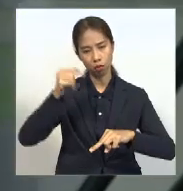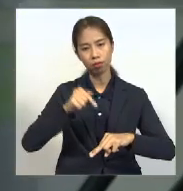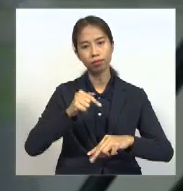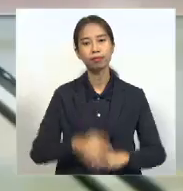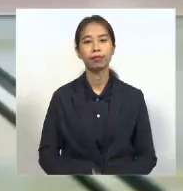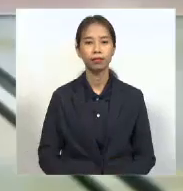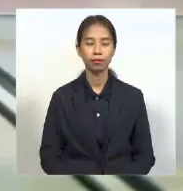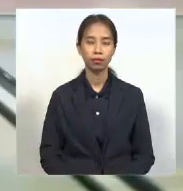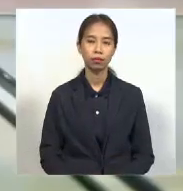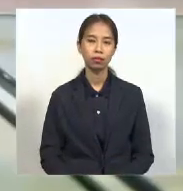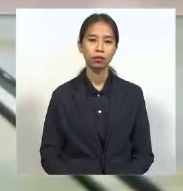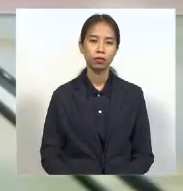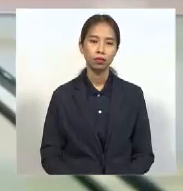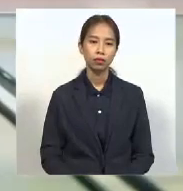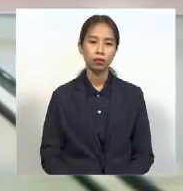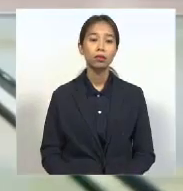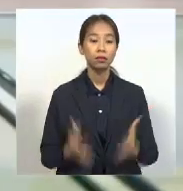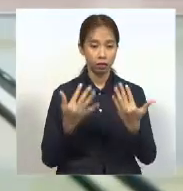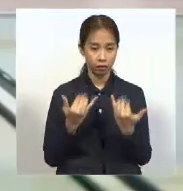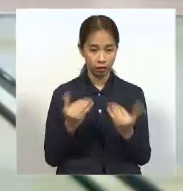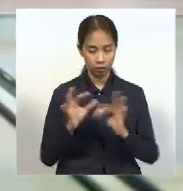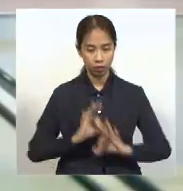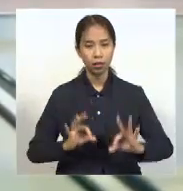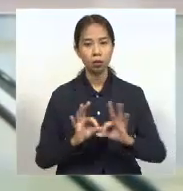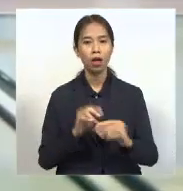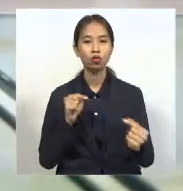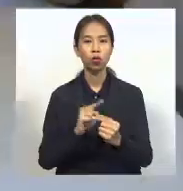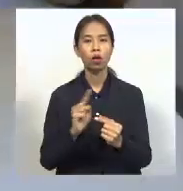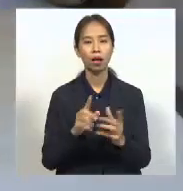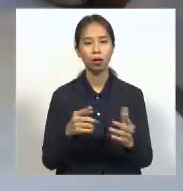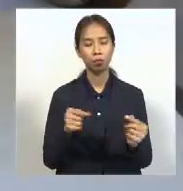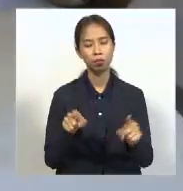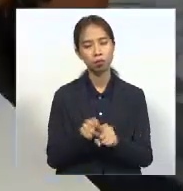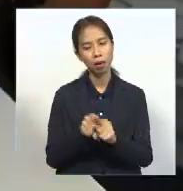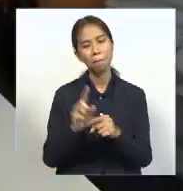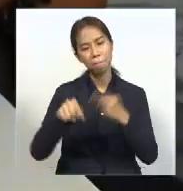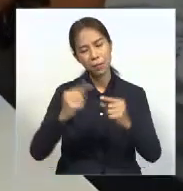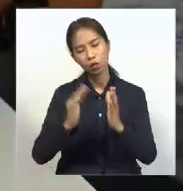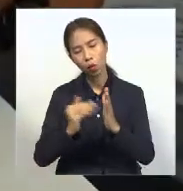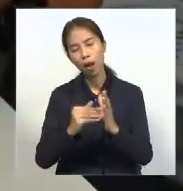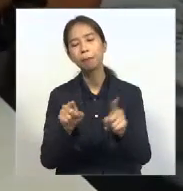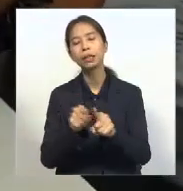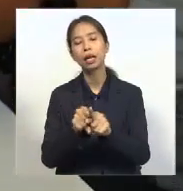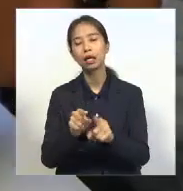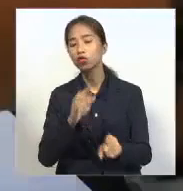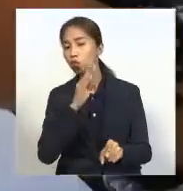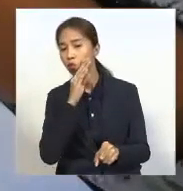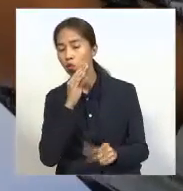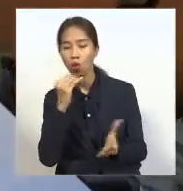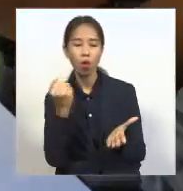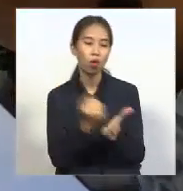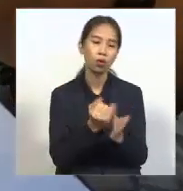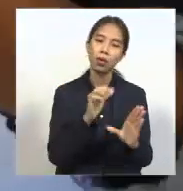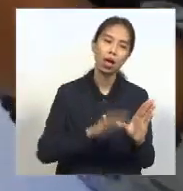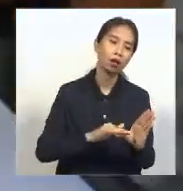กต้องอันนี้เนี่ยรวมไปถึงคนที่จะไปธุระปะปังที่3จังหวัดชายแดนภาคใต้ด้วยเพราะว่าถ้าไม่ลงทะเบียนเข้าไปในพื้นที ่ไ